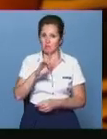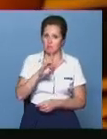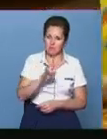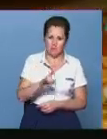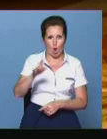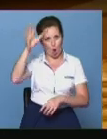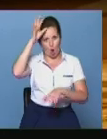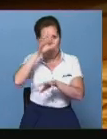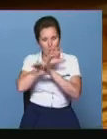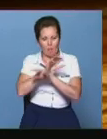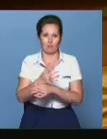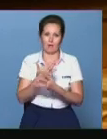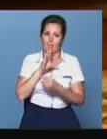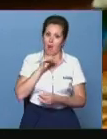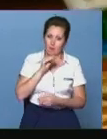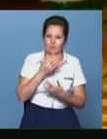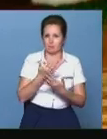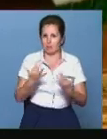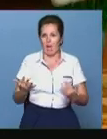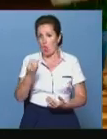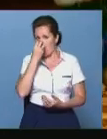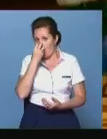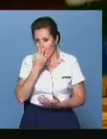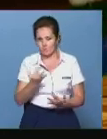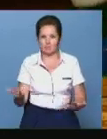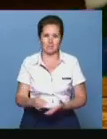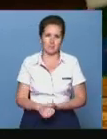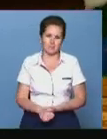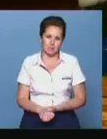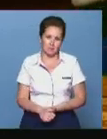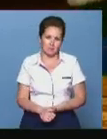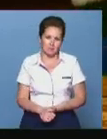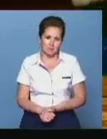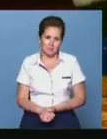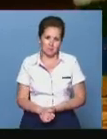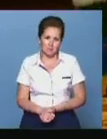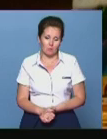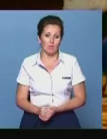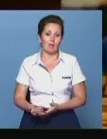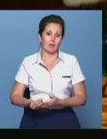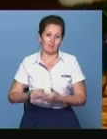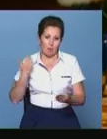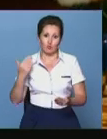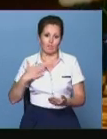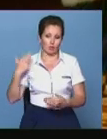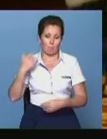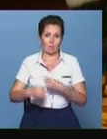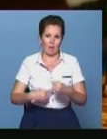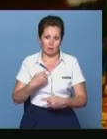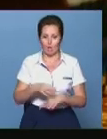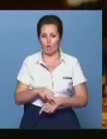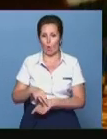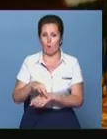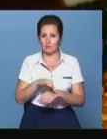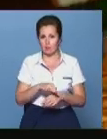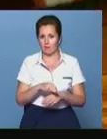клоунов. Раньше вот наши предки носили, но не